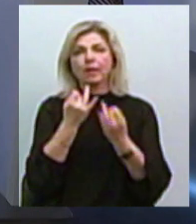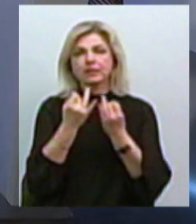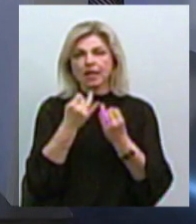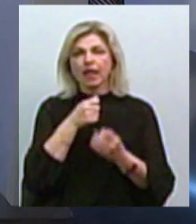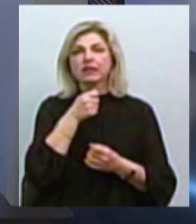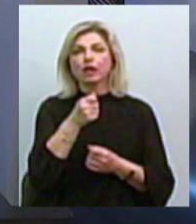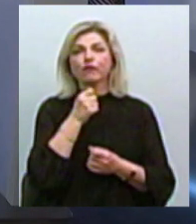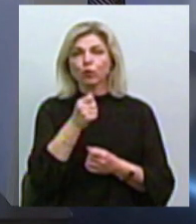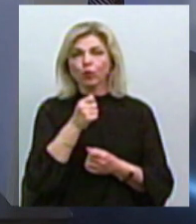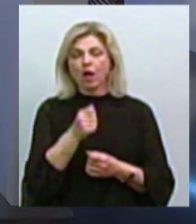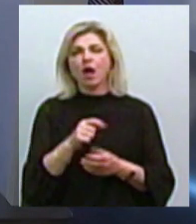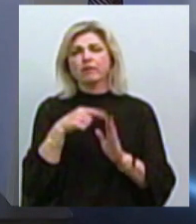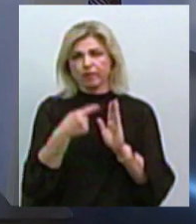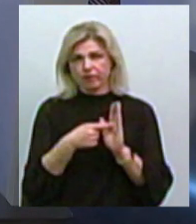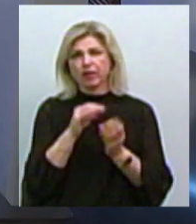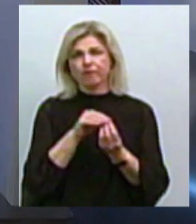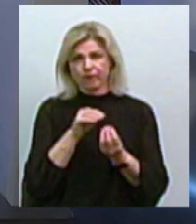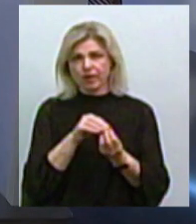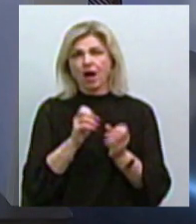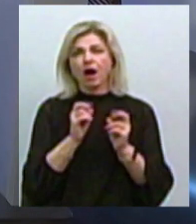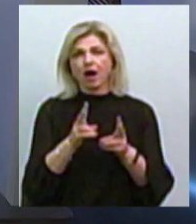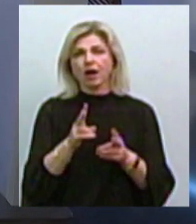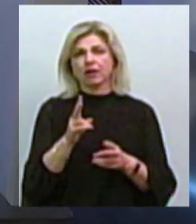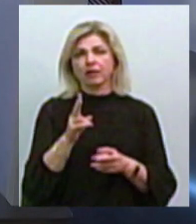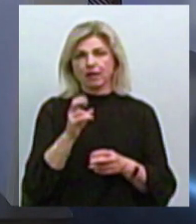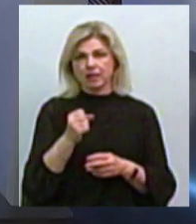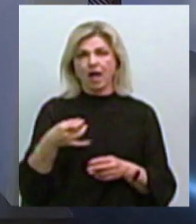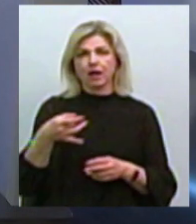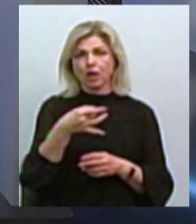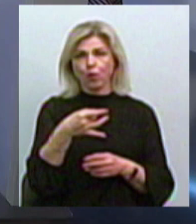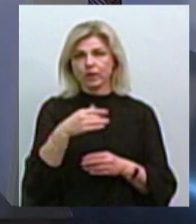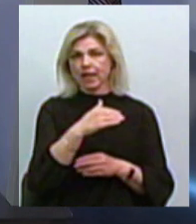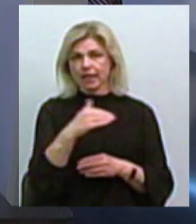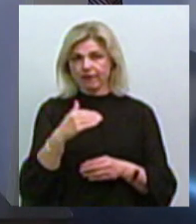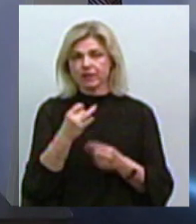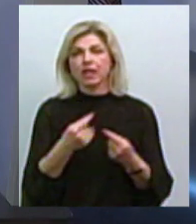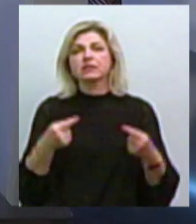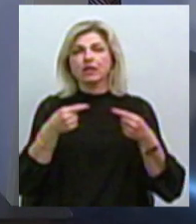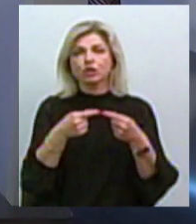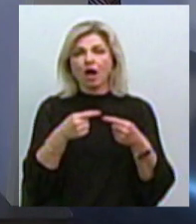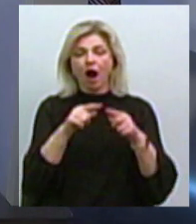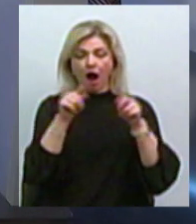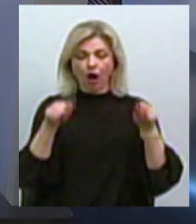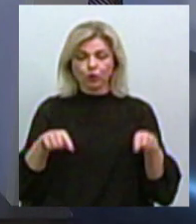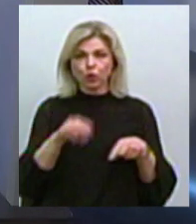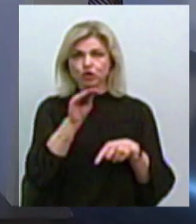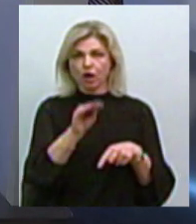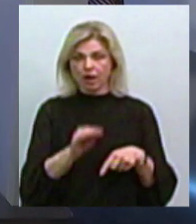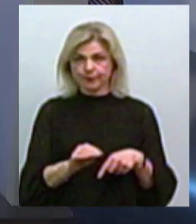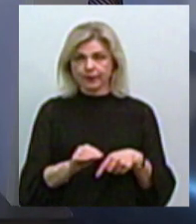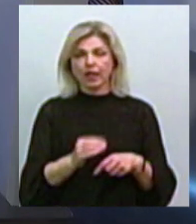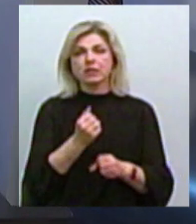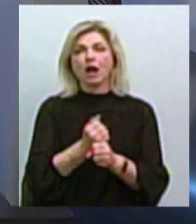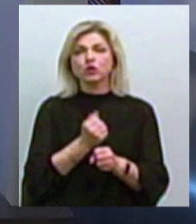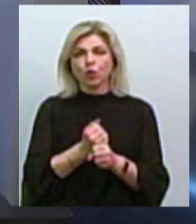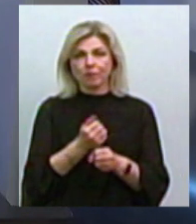бесіду-інтерв'ю. Задаємо ті ж самі питання, в основному, як і на районному рівні, і зазначаємо в карточці вивчення. Розроблено